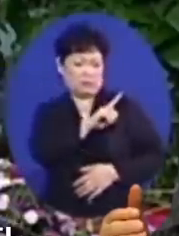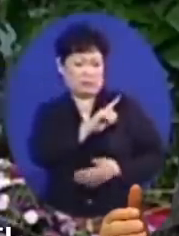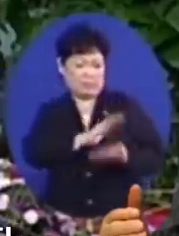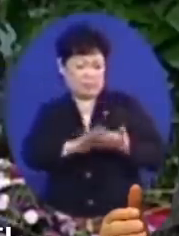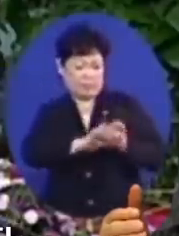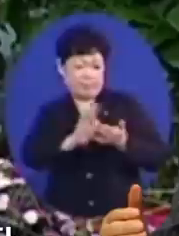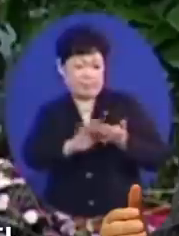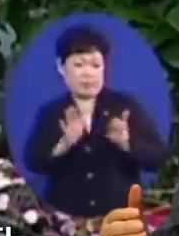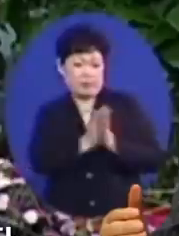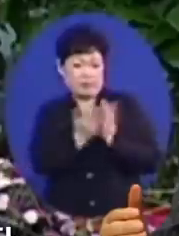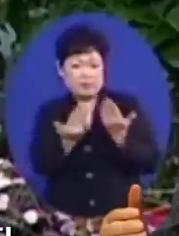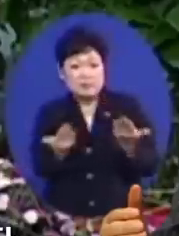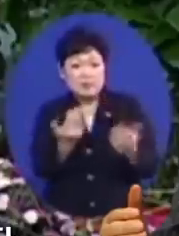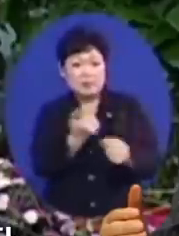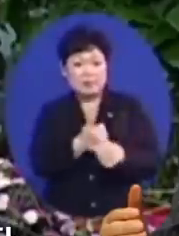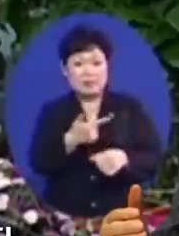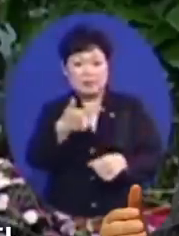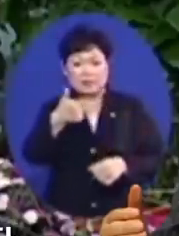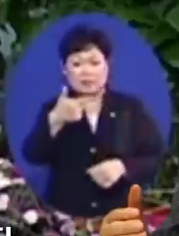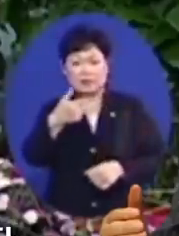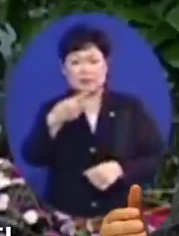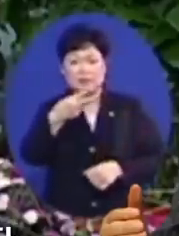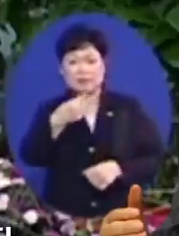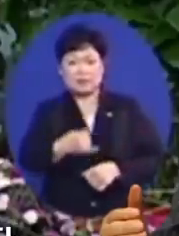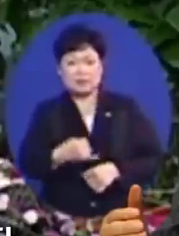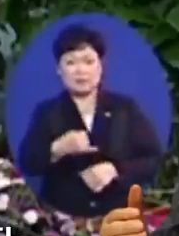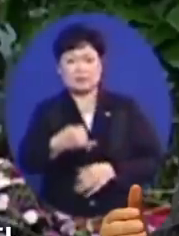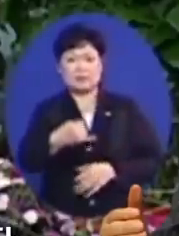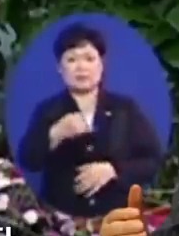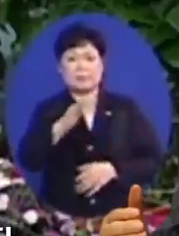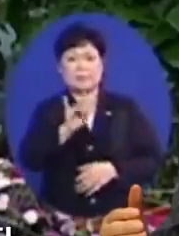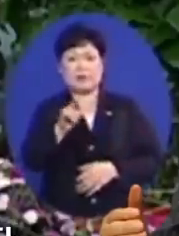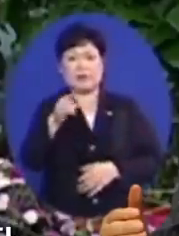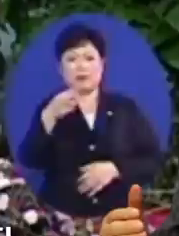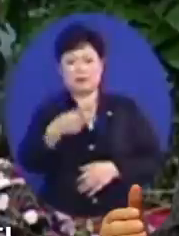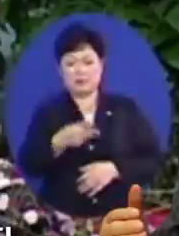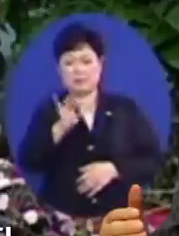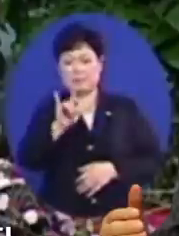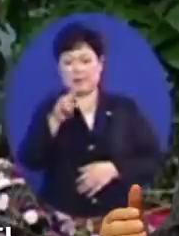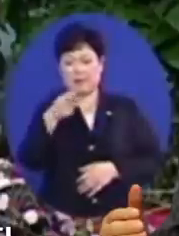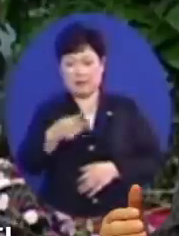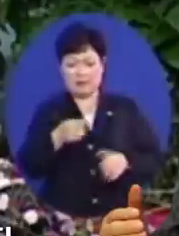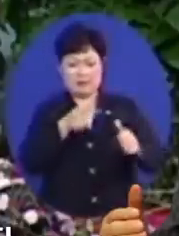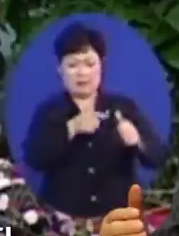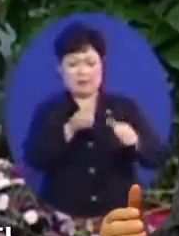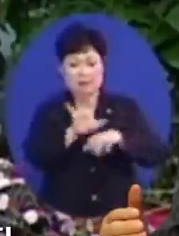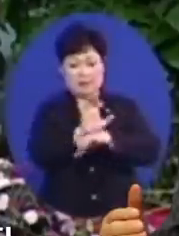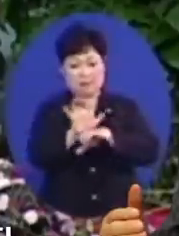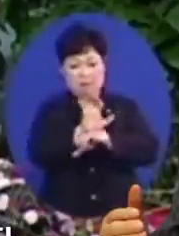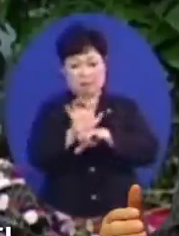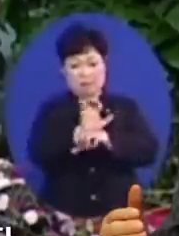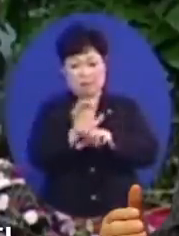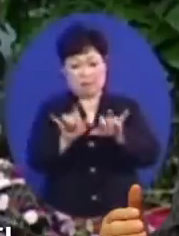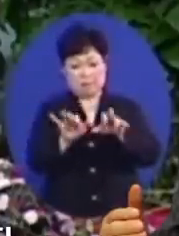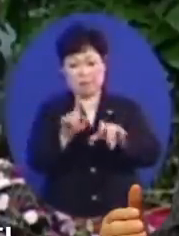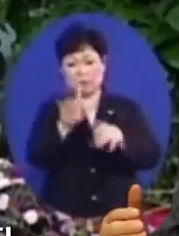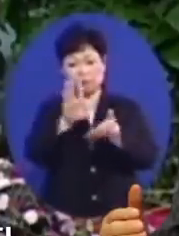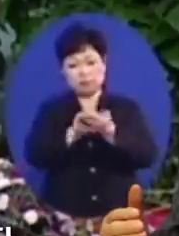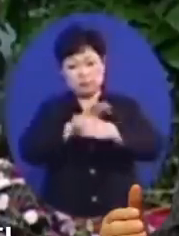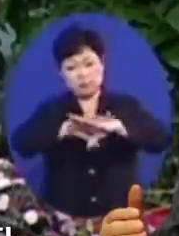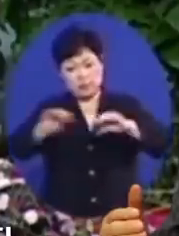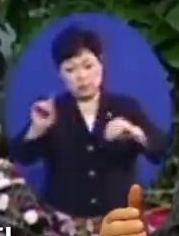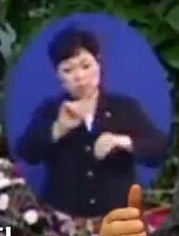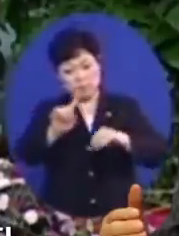알려진 베르나르 베르베르는 그의 책 뇌에서 이런 말을 했습니다. 컴퓨터가 어떤 문제를 해결하거나 이루기